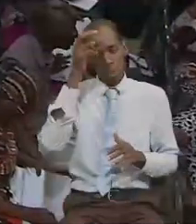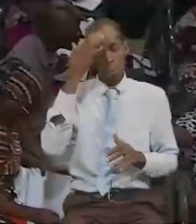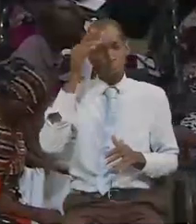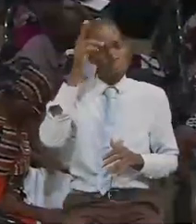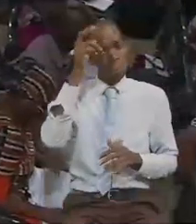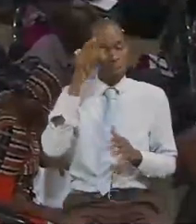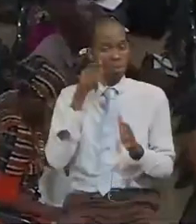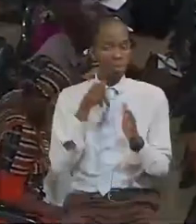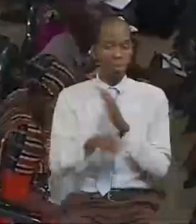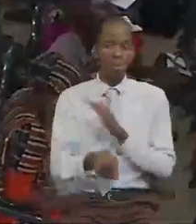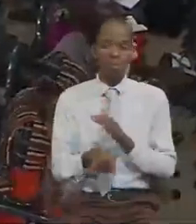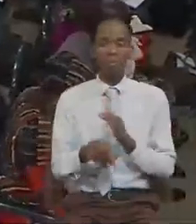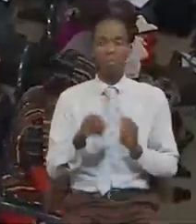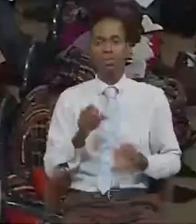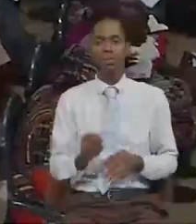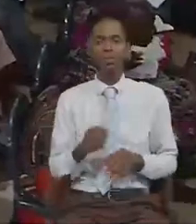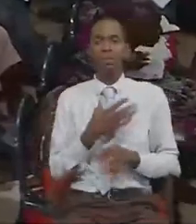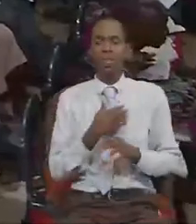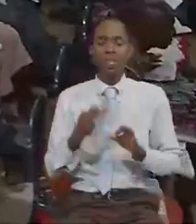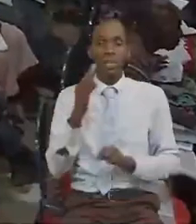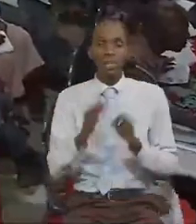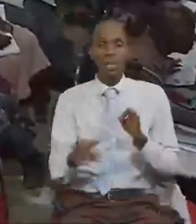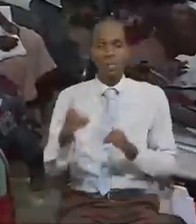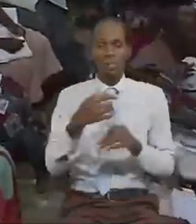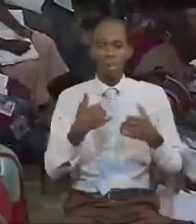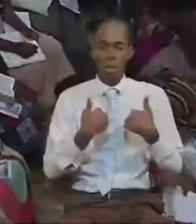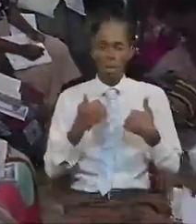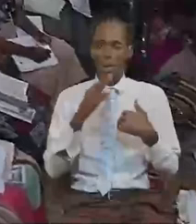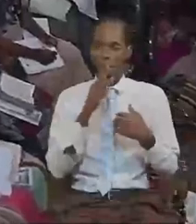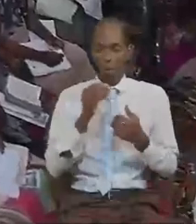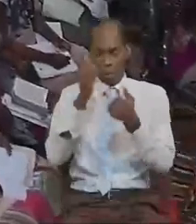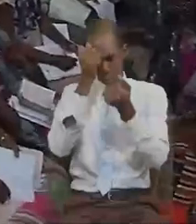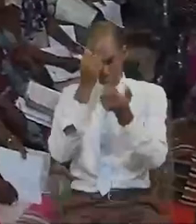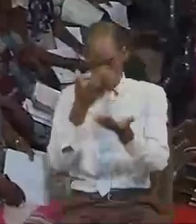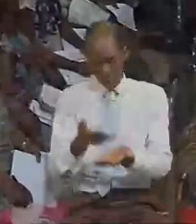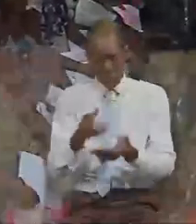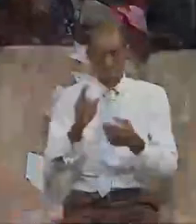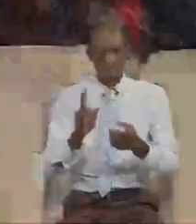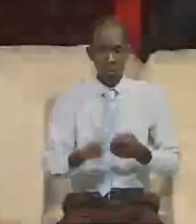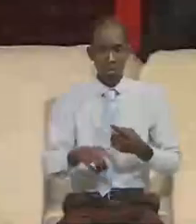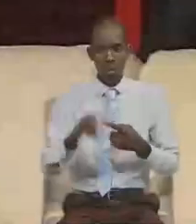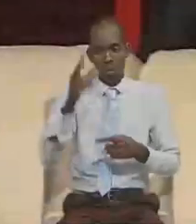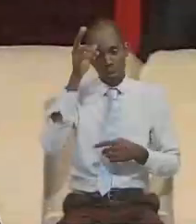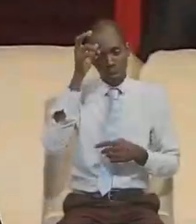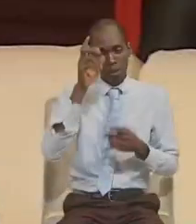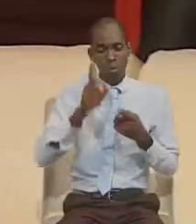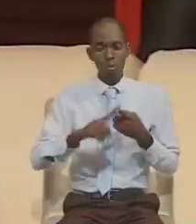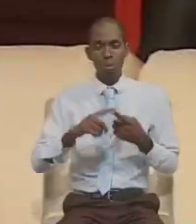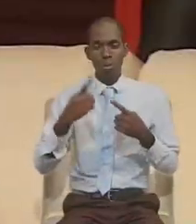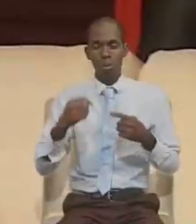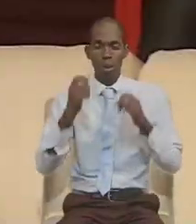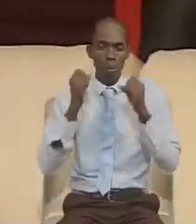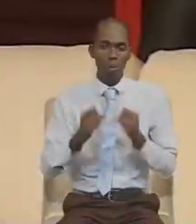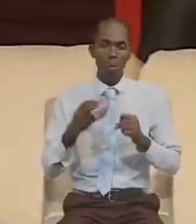rend les vies mortes. Et si tu étais obéissant, Satan, obéissant aux puissances de l'air, obéissant